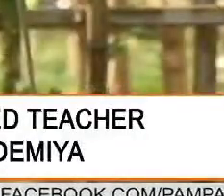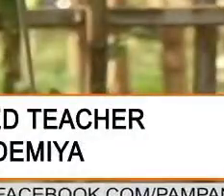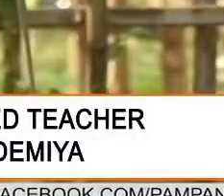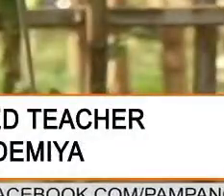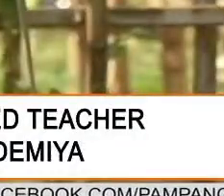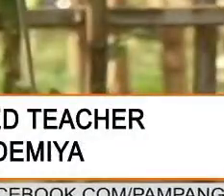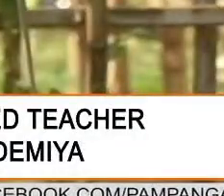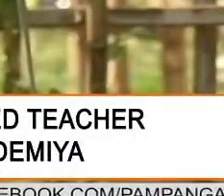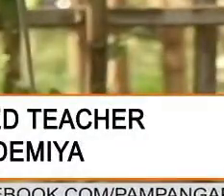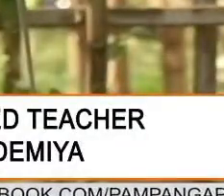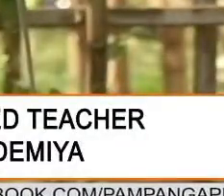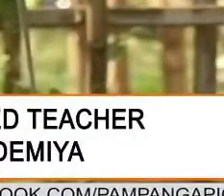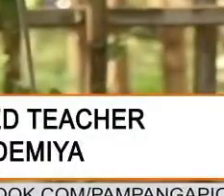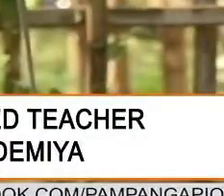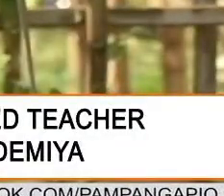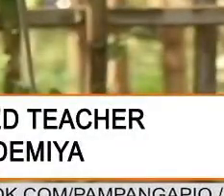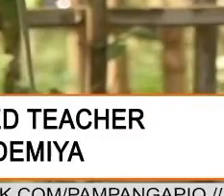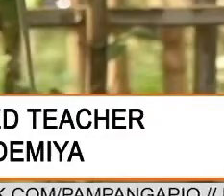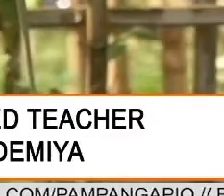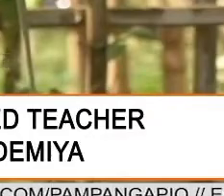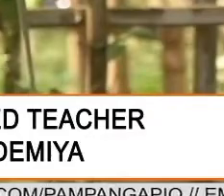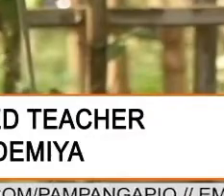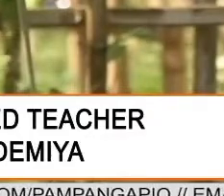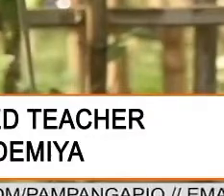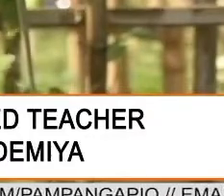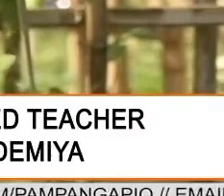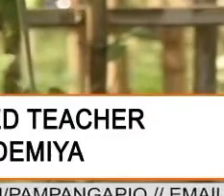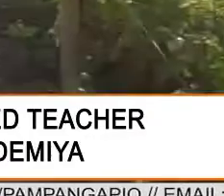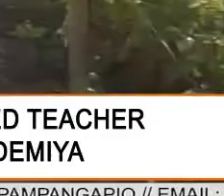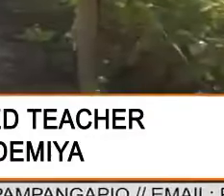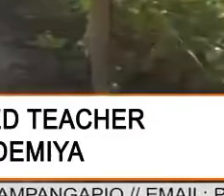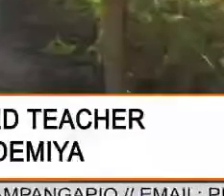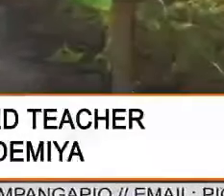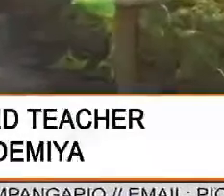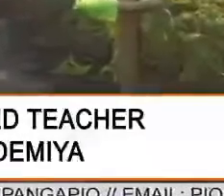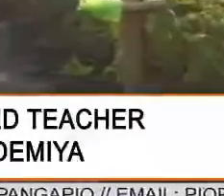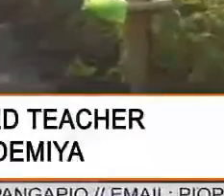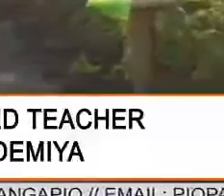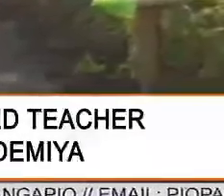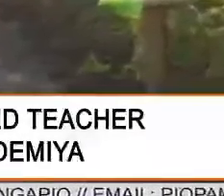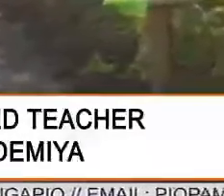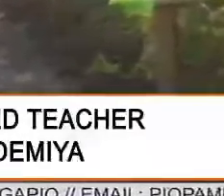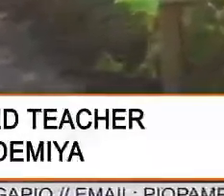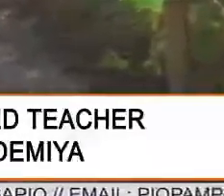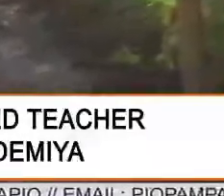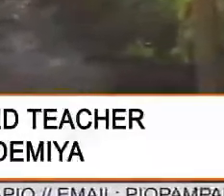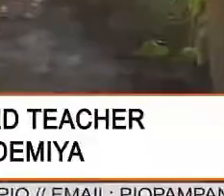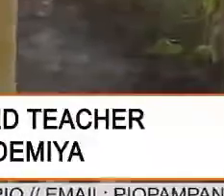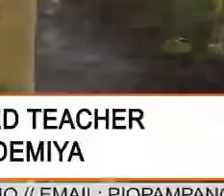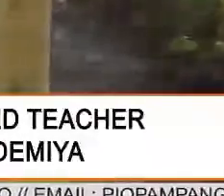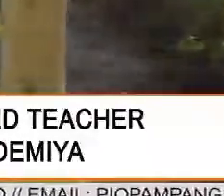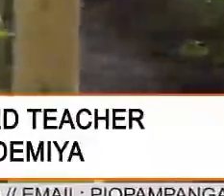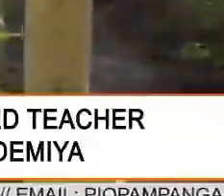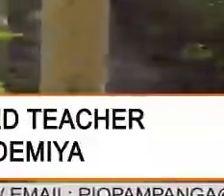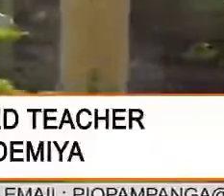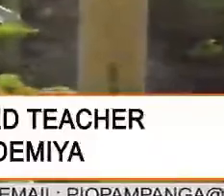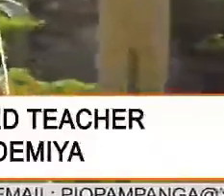kayong magtanim na kinakailangan ng pang-araw-araw na gamitan sa kusina